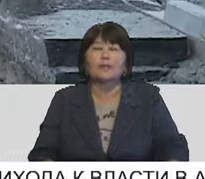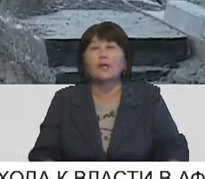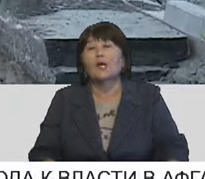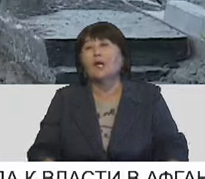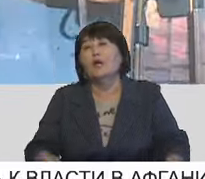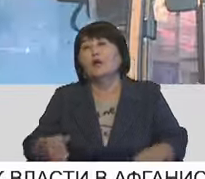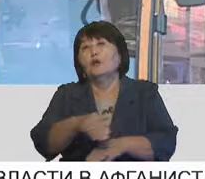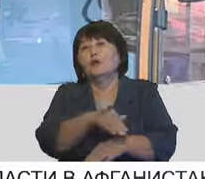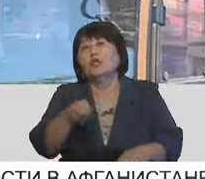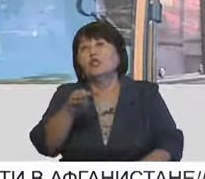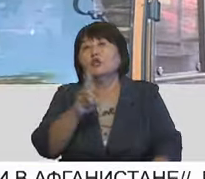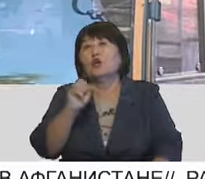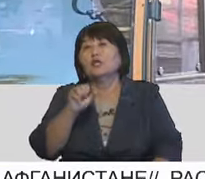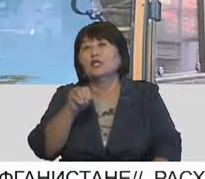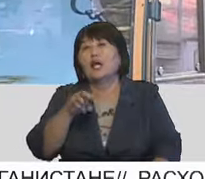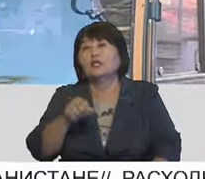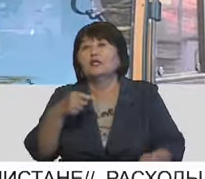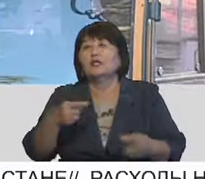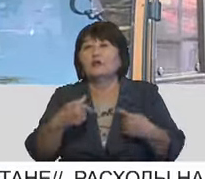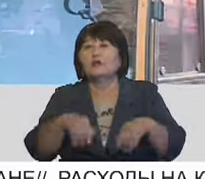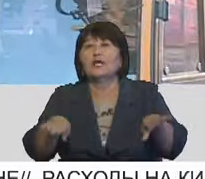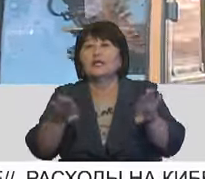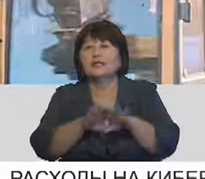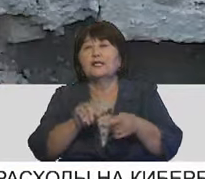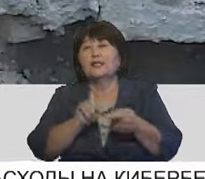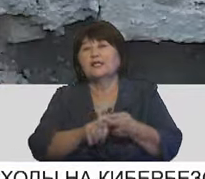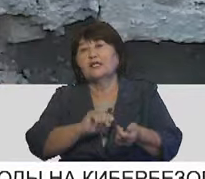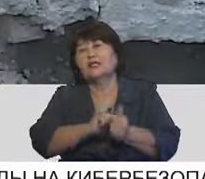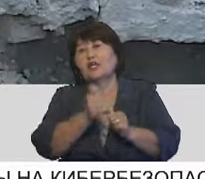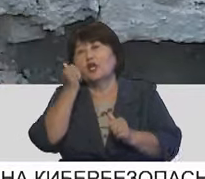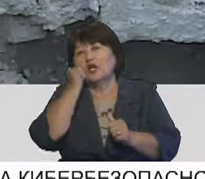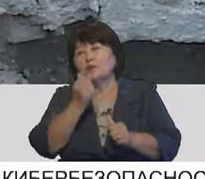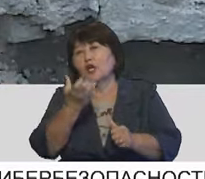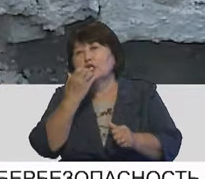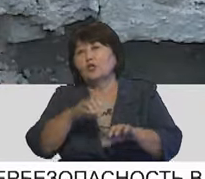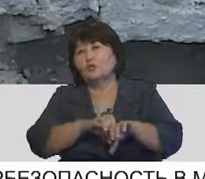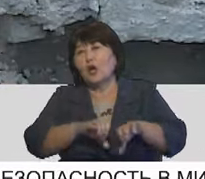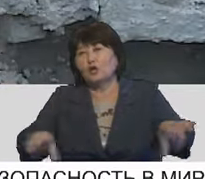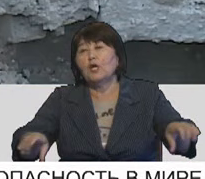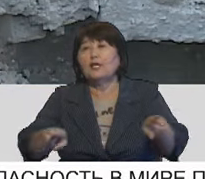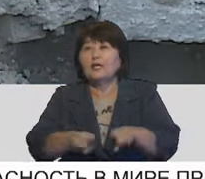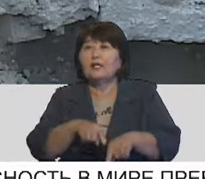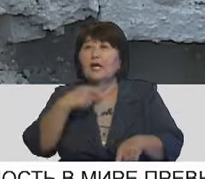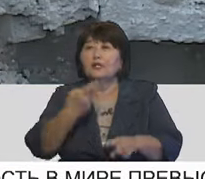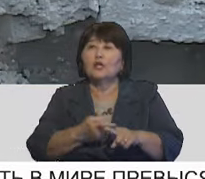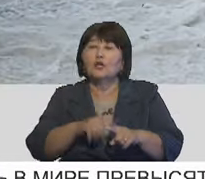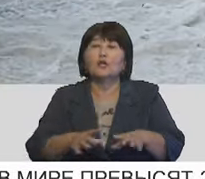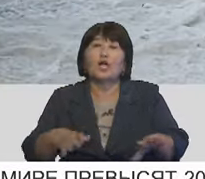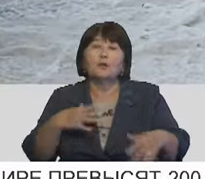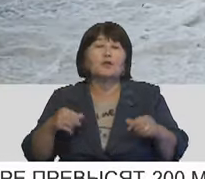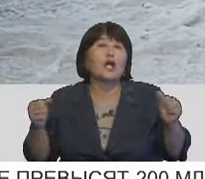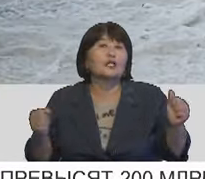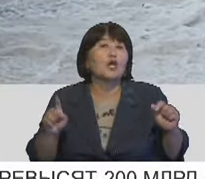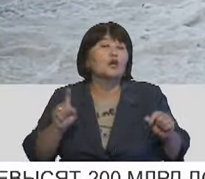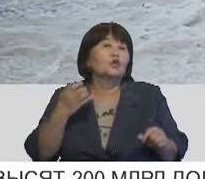Перекресток Жельтухсан-Корхат-Ата и еще ряд участков закрыты в связи с заменой изношенных отопительных труб. Иначе говоря, идет подготовка к зиме,